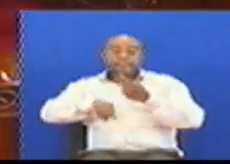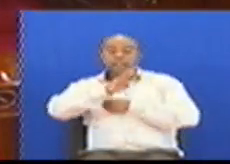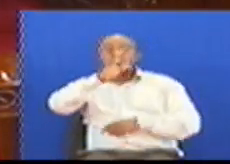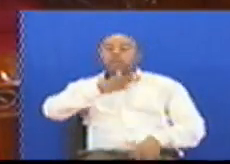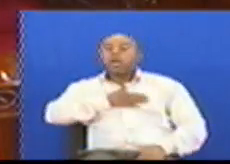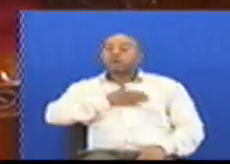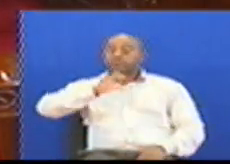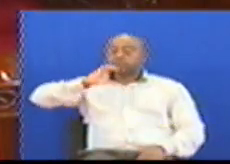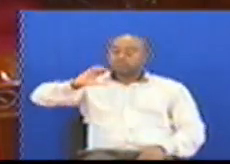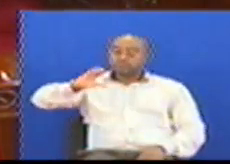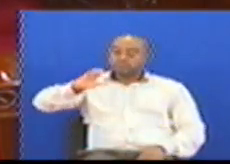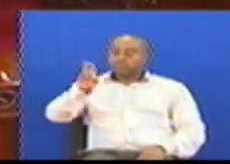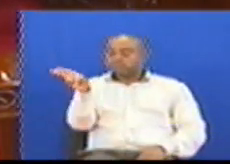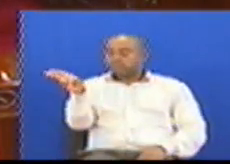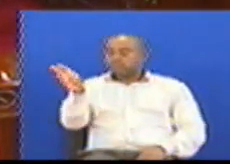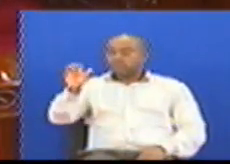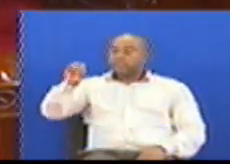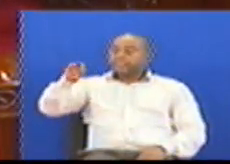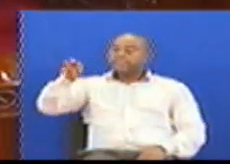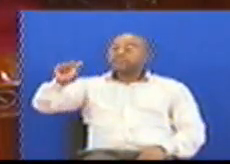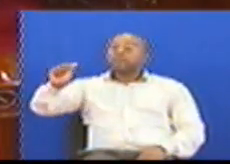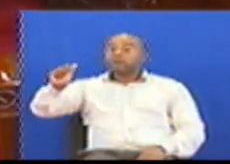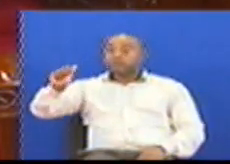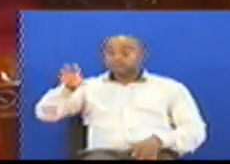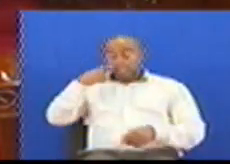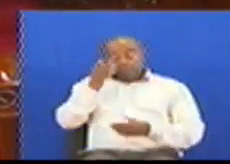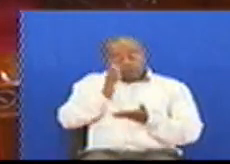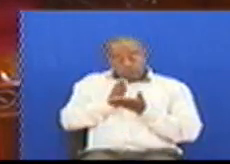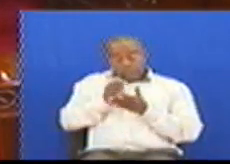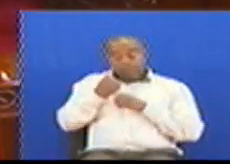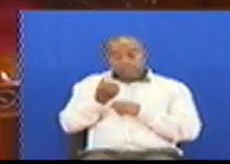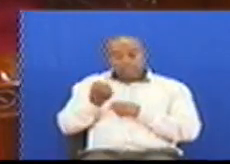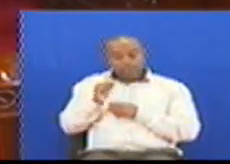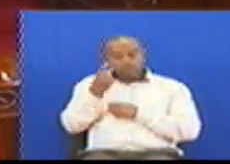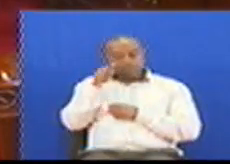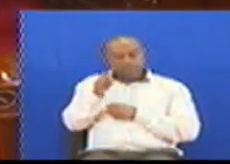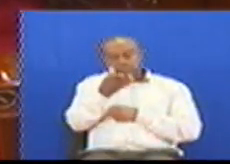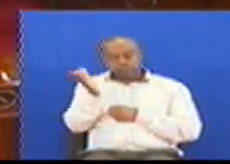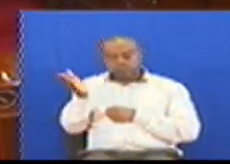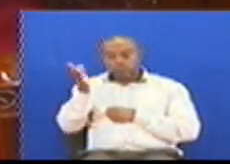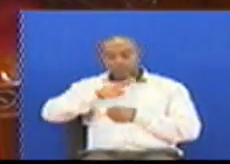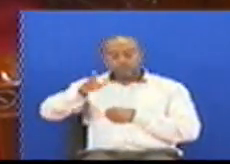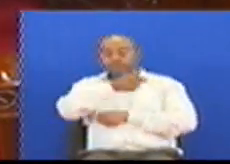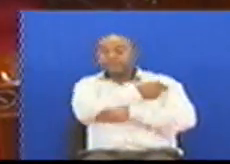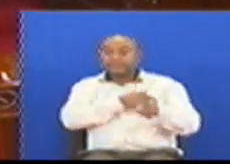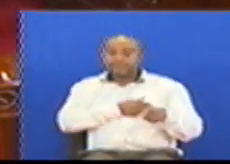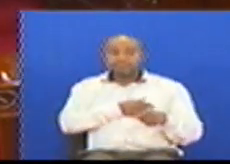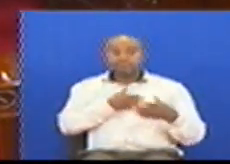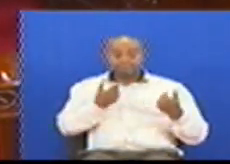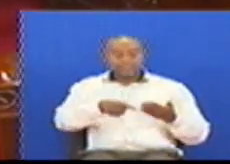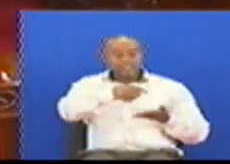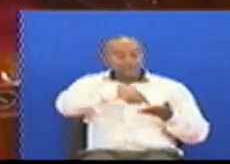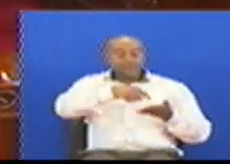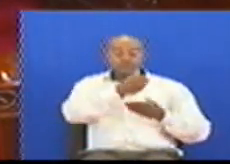bajeti ya mwaka huu umetenga karibu tena 1.5 billion kwa ajili ya kumalizia ujenzi wa hospitali ile. Tumejenga vituo vitatu vya afya